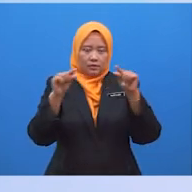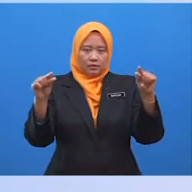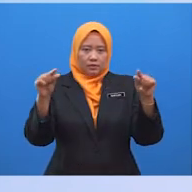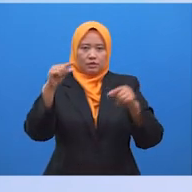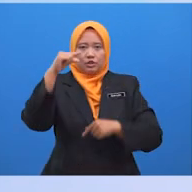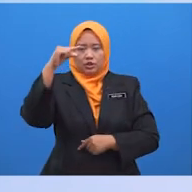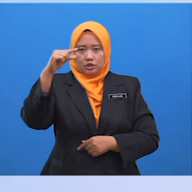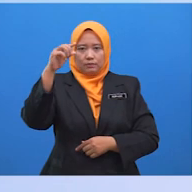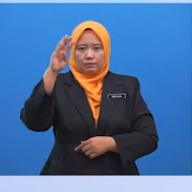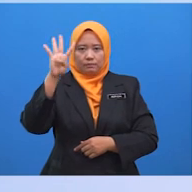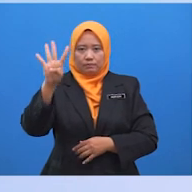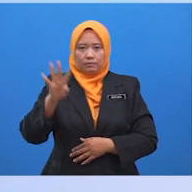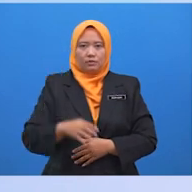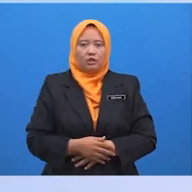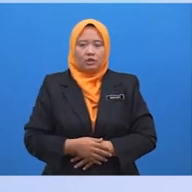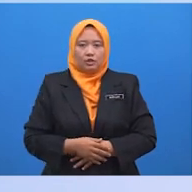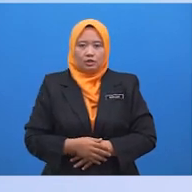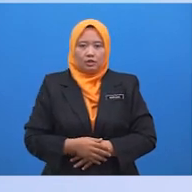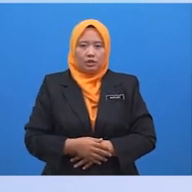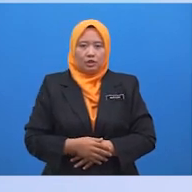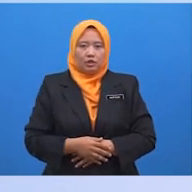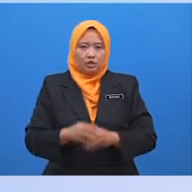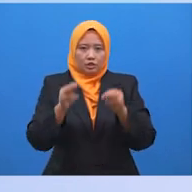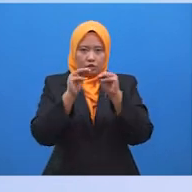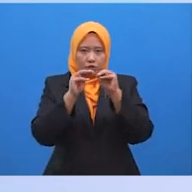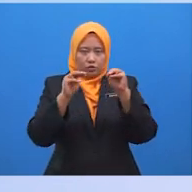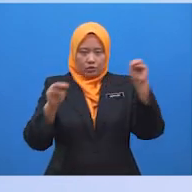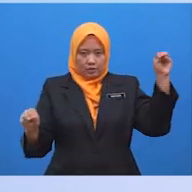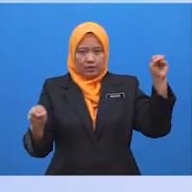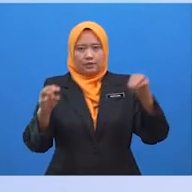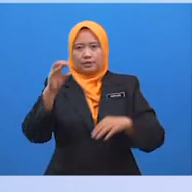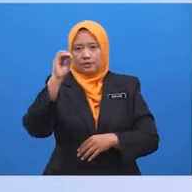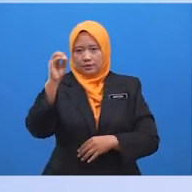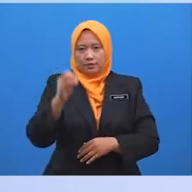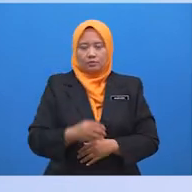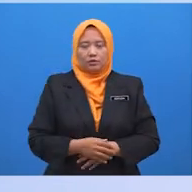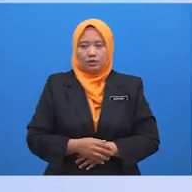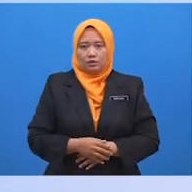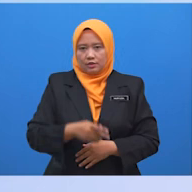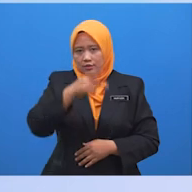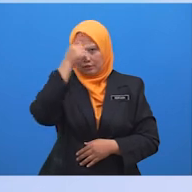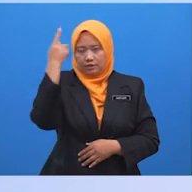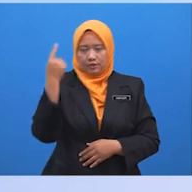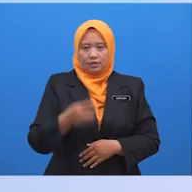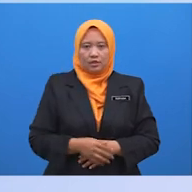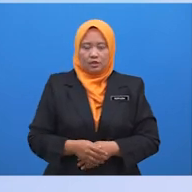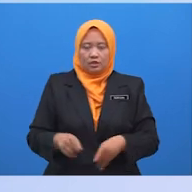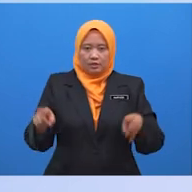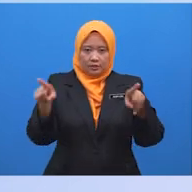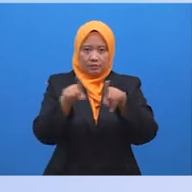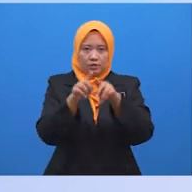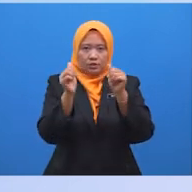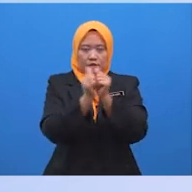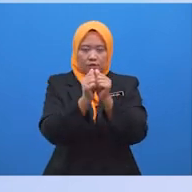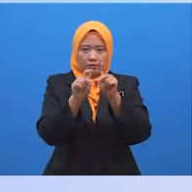pula mempunyai kecerunan sifar kerana garis lurus tersebut selari dengan